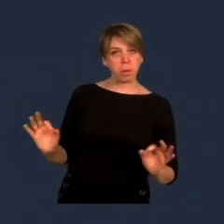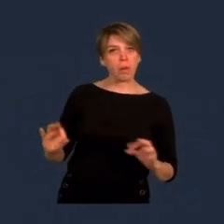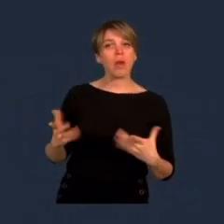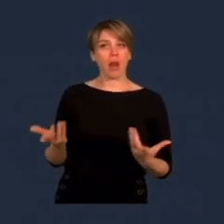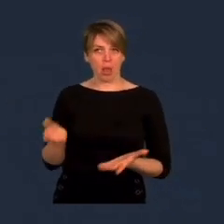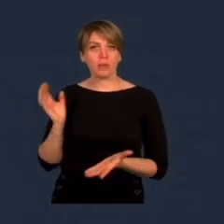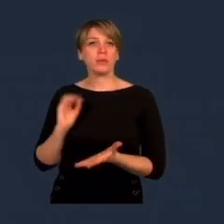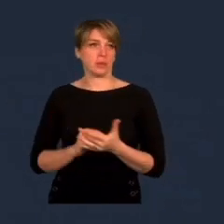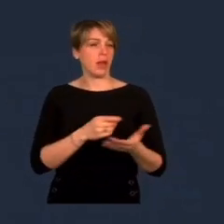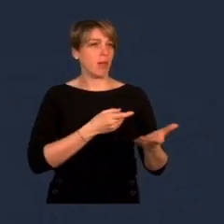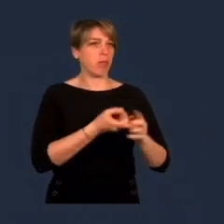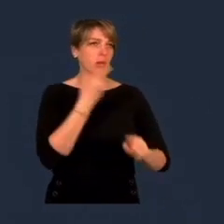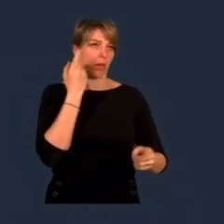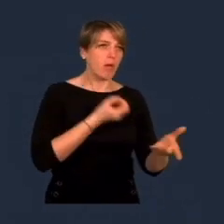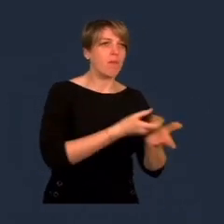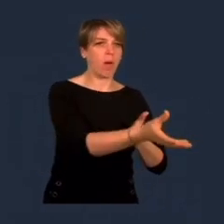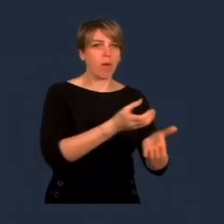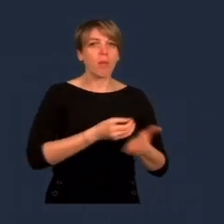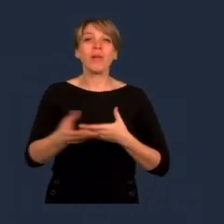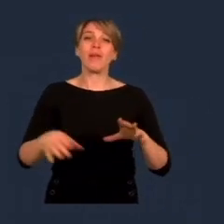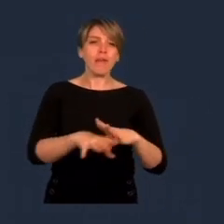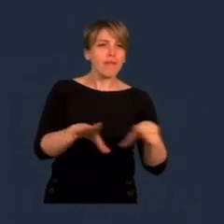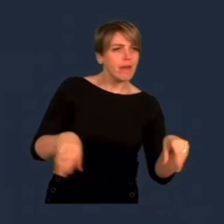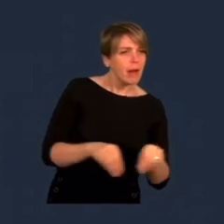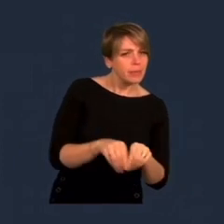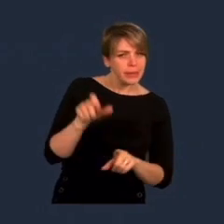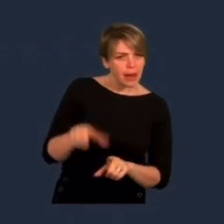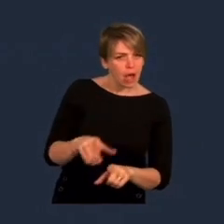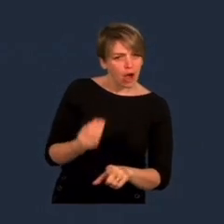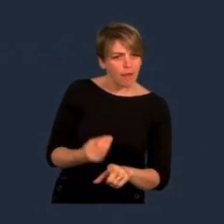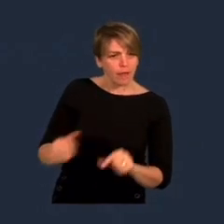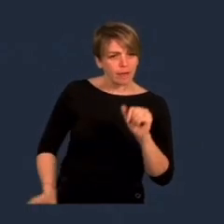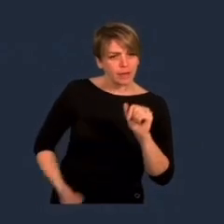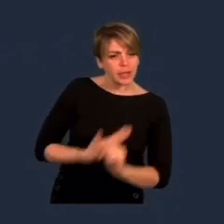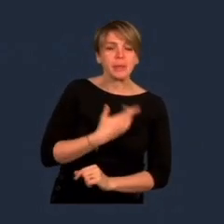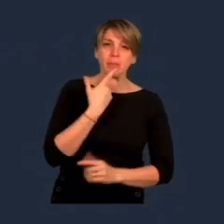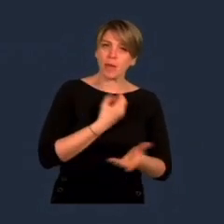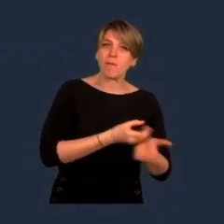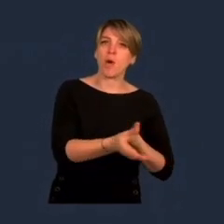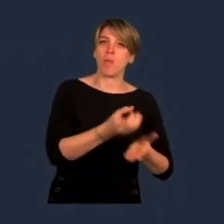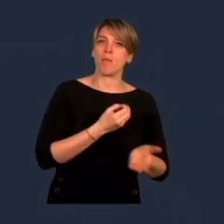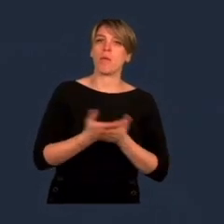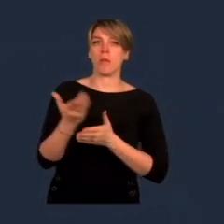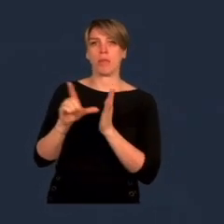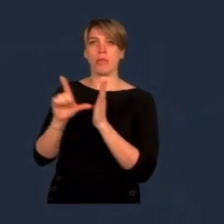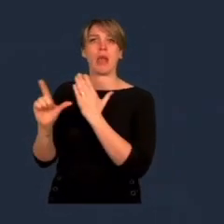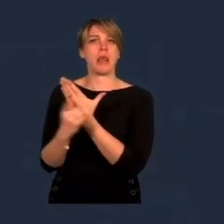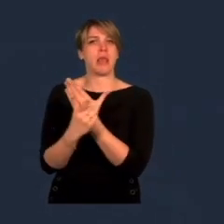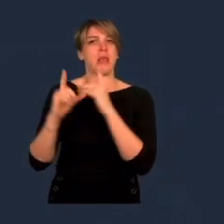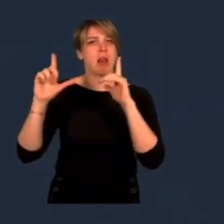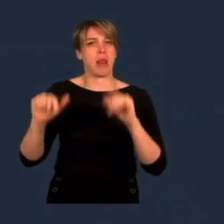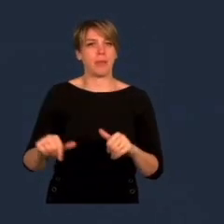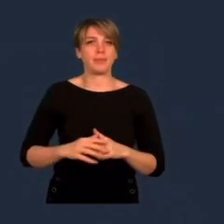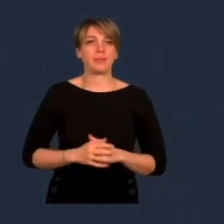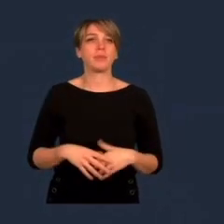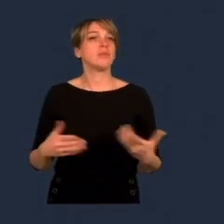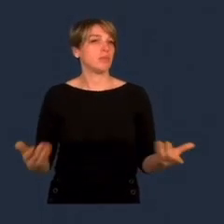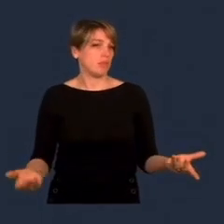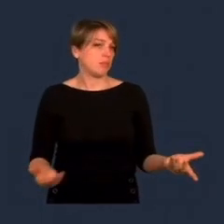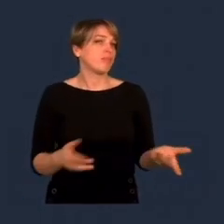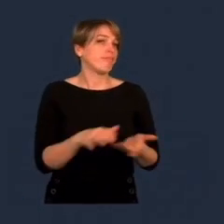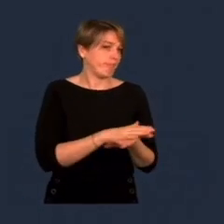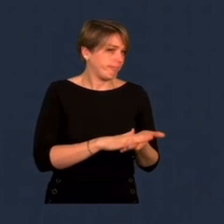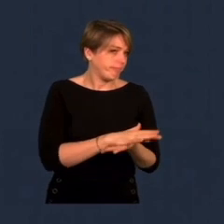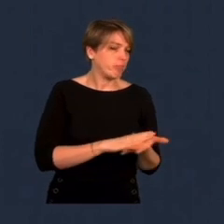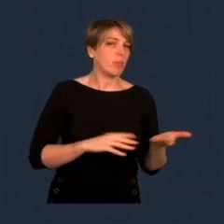d'abord que les gens le savent, que les familles des victimes le sachent. Deuxièmement, eh bien non, tout le monde ne le sait pas,